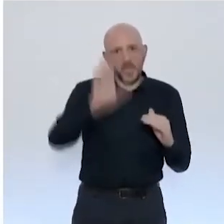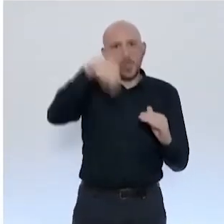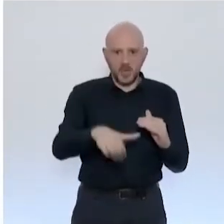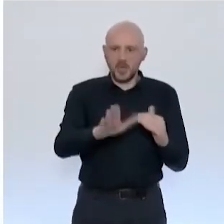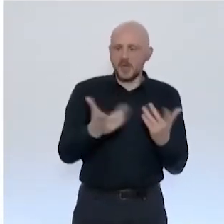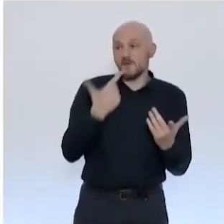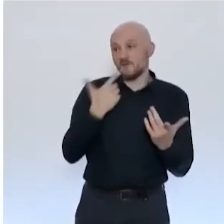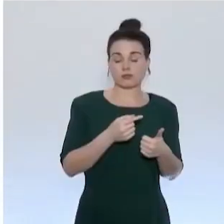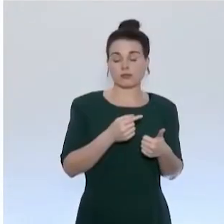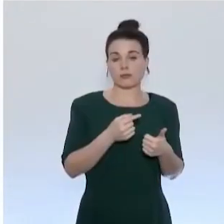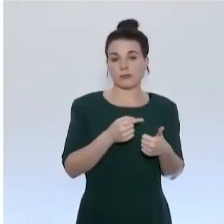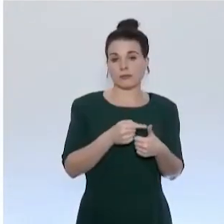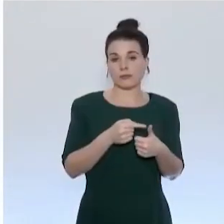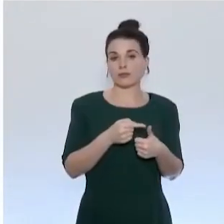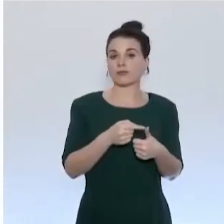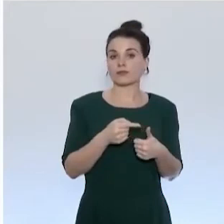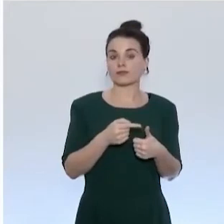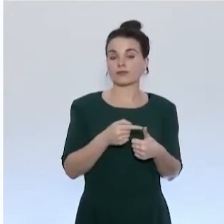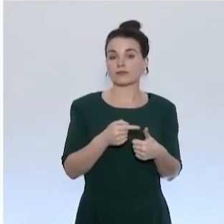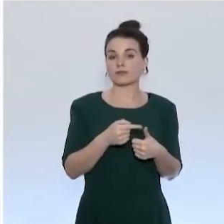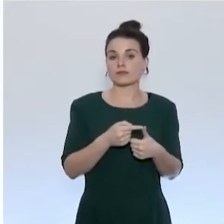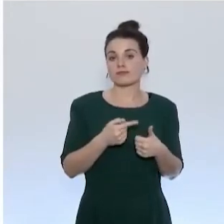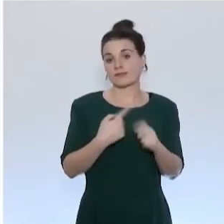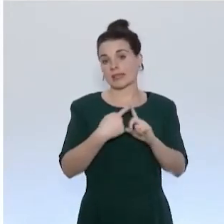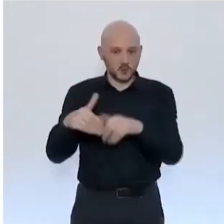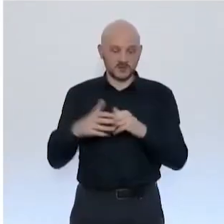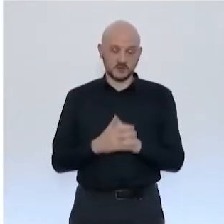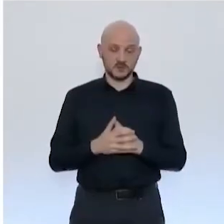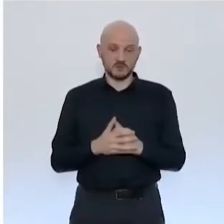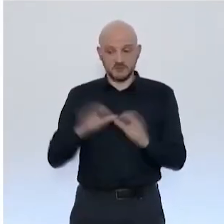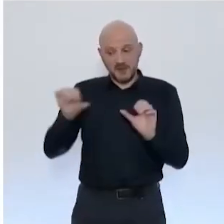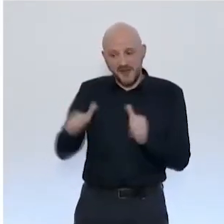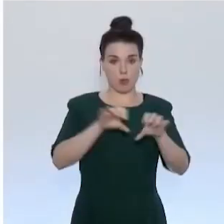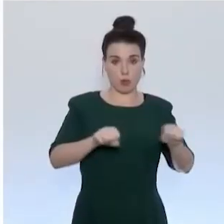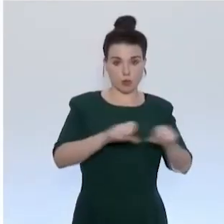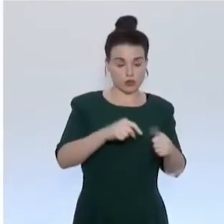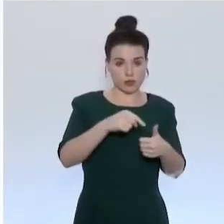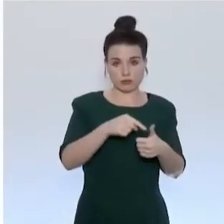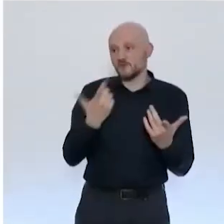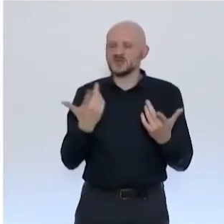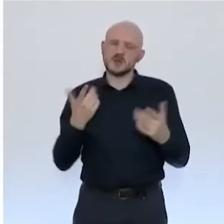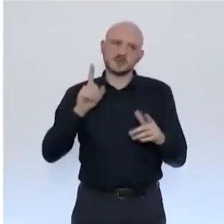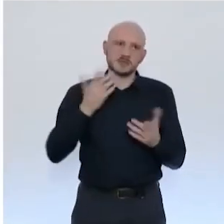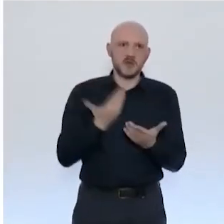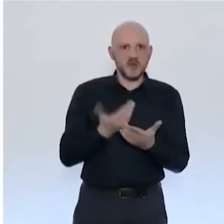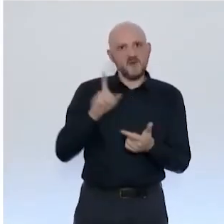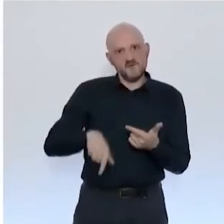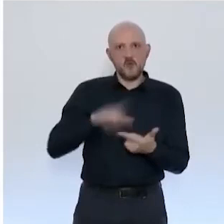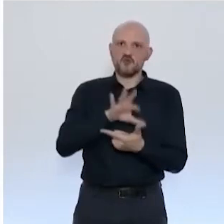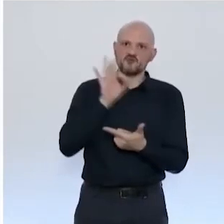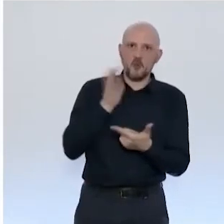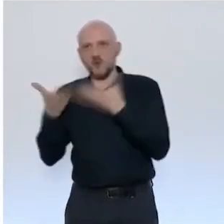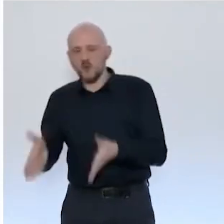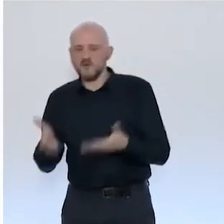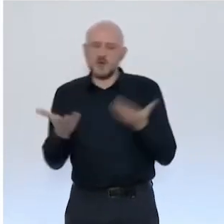mal, hein. Bon, à nous. En 3, essentiel. Amazon. Contraire. Ah, non